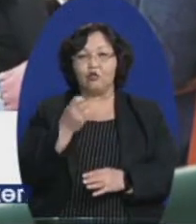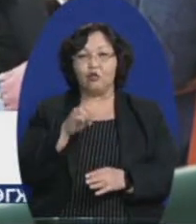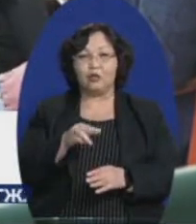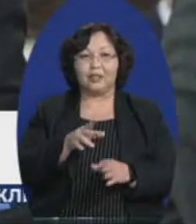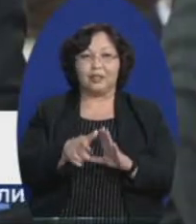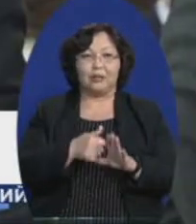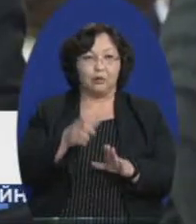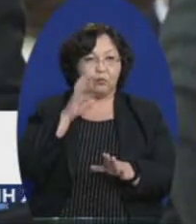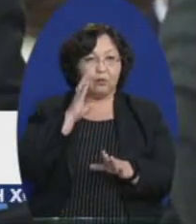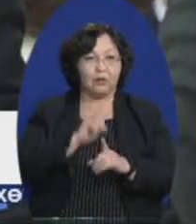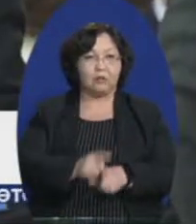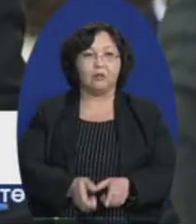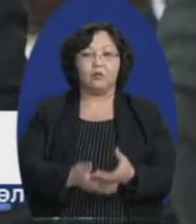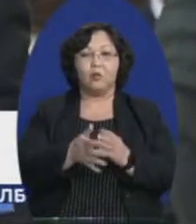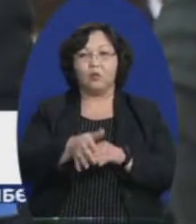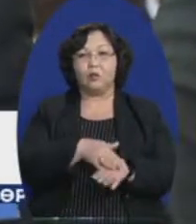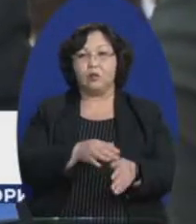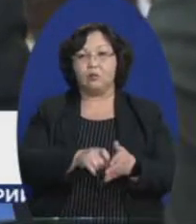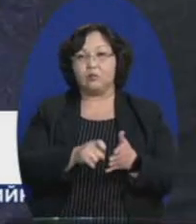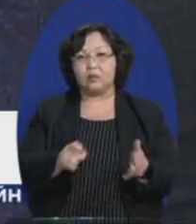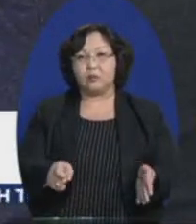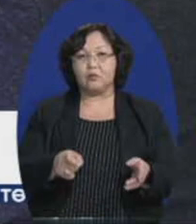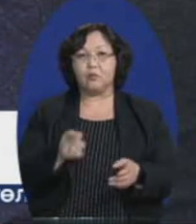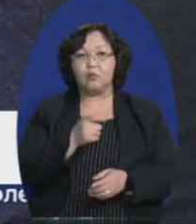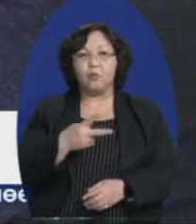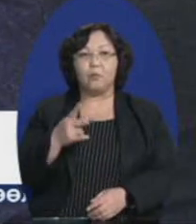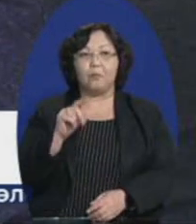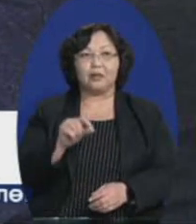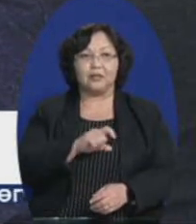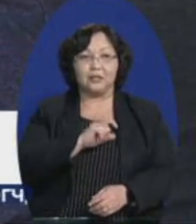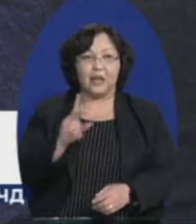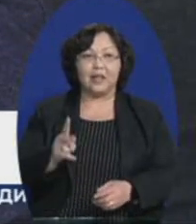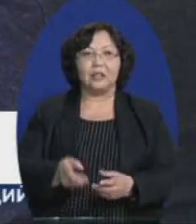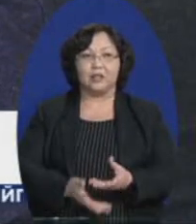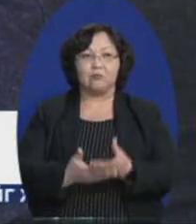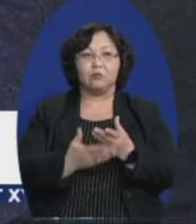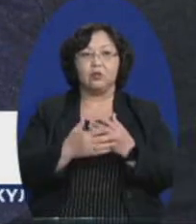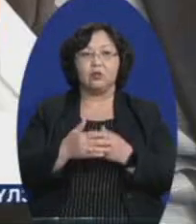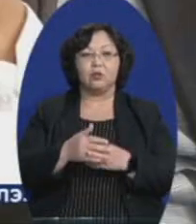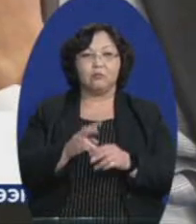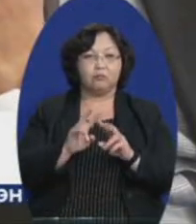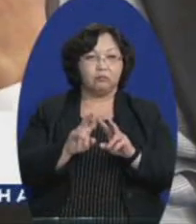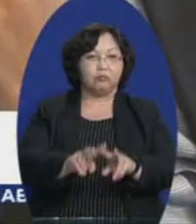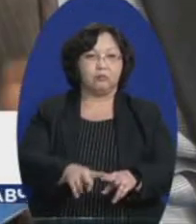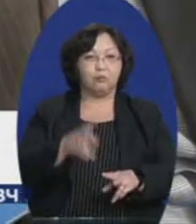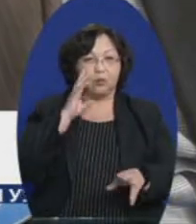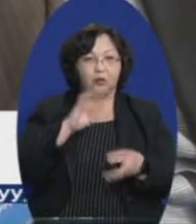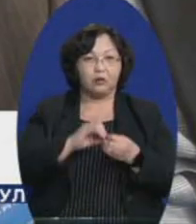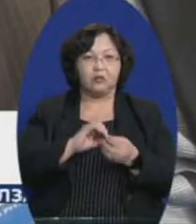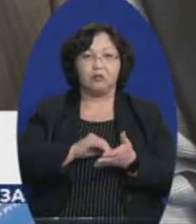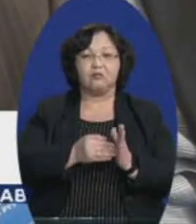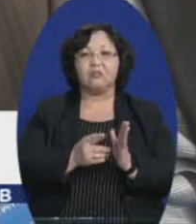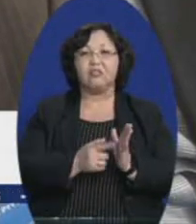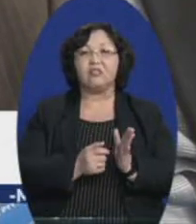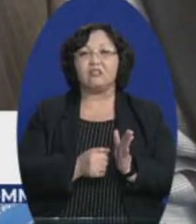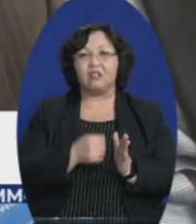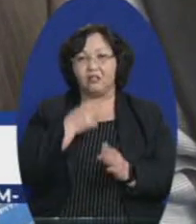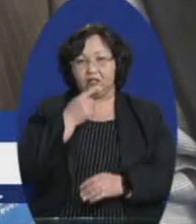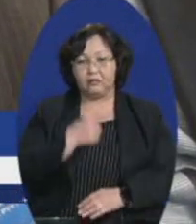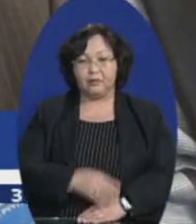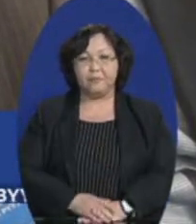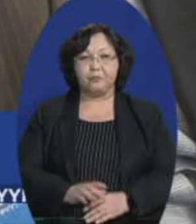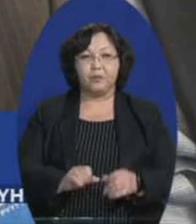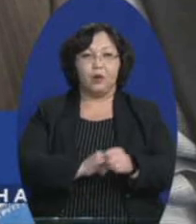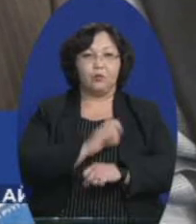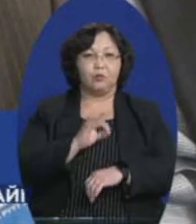дэмжих урт хугацаатай баг хүүтэй зээлийн тогтвортой бодлого хэрэгтэйг хэлж байна. За энэ ковидас хоошоо энэ нэмээ